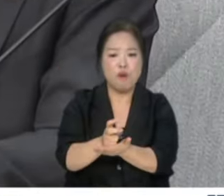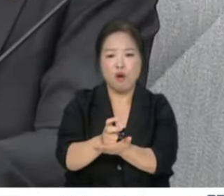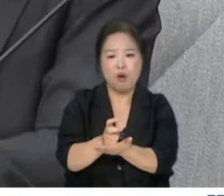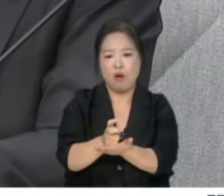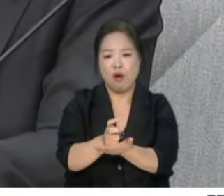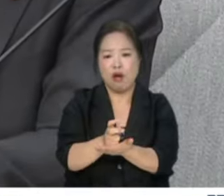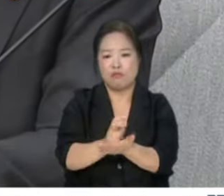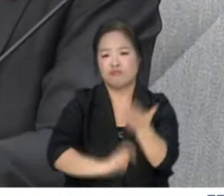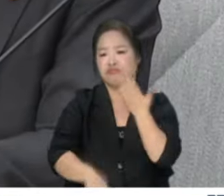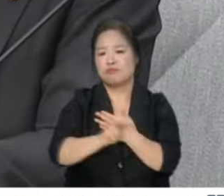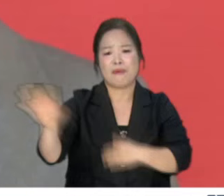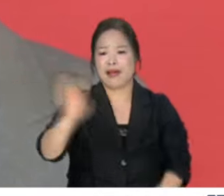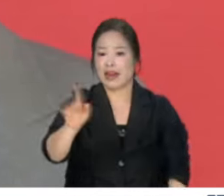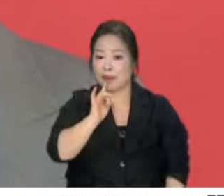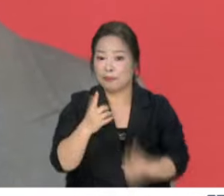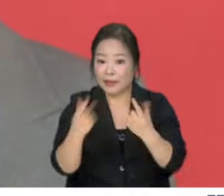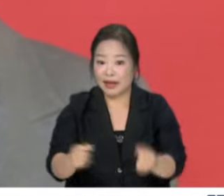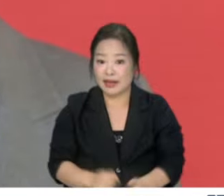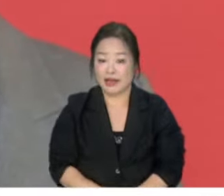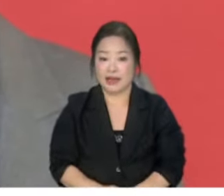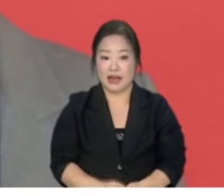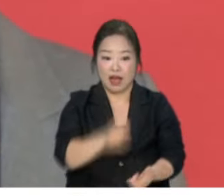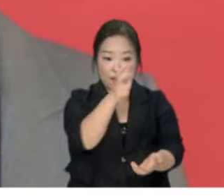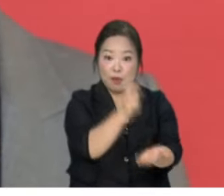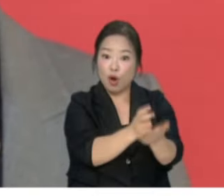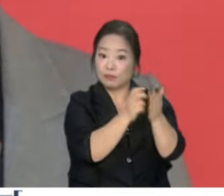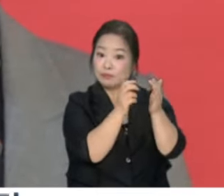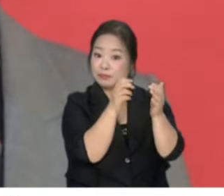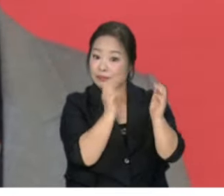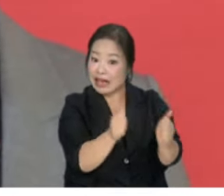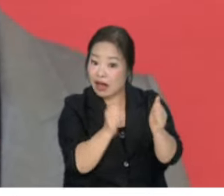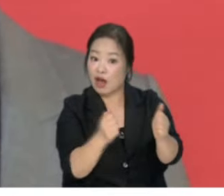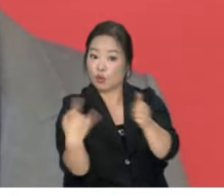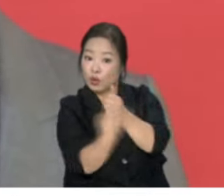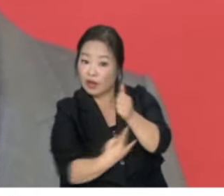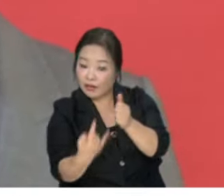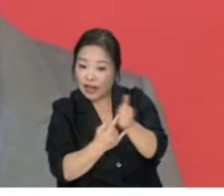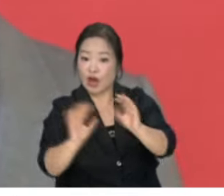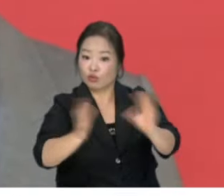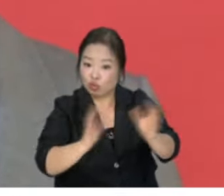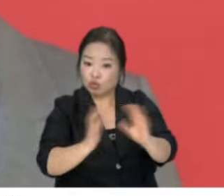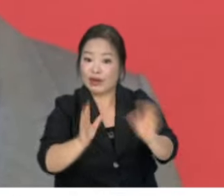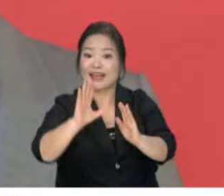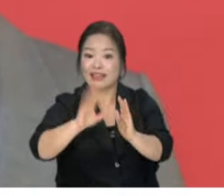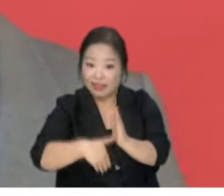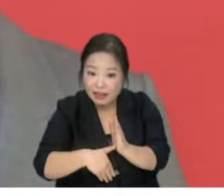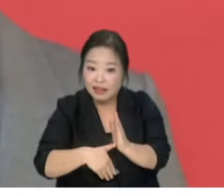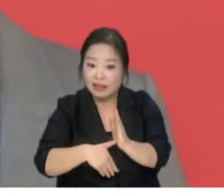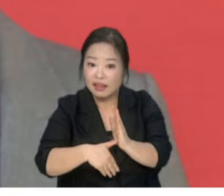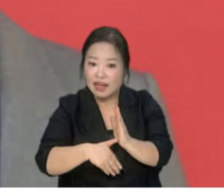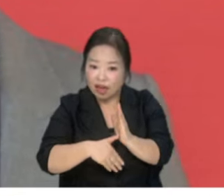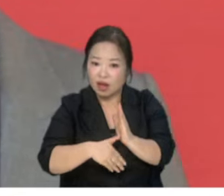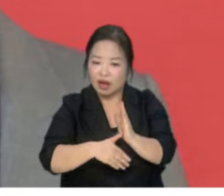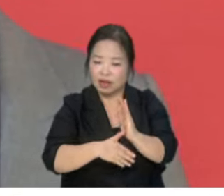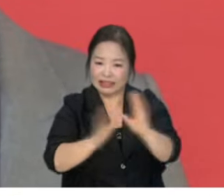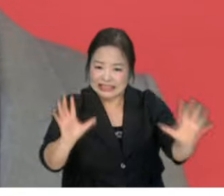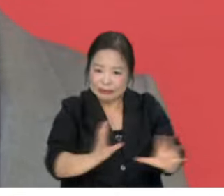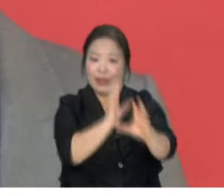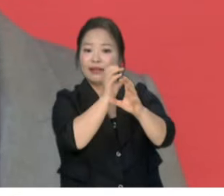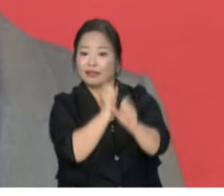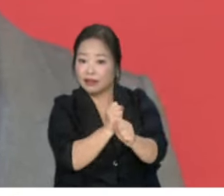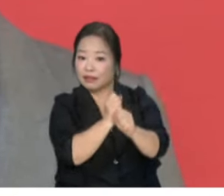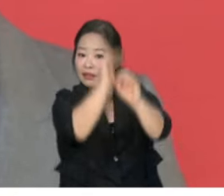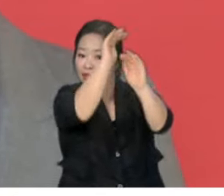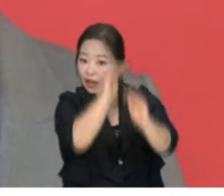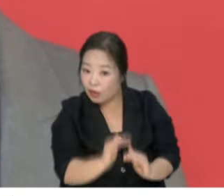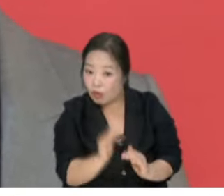주장이 속속 나왔습니다. 대다수 법사위원들이 논의하면서 또 집약된 의견을 어제